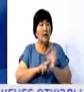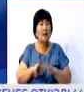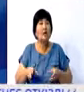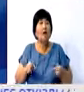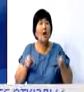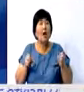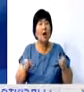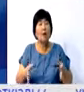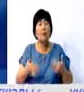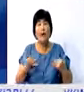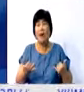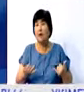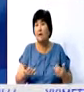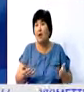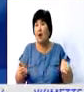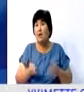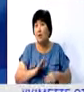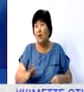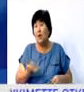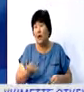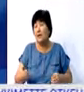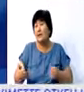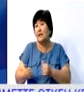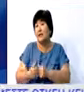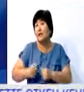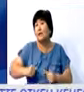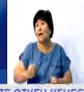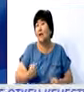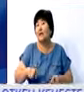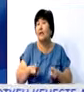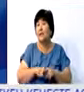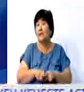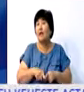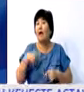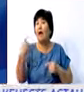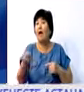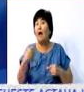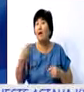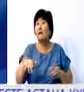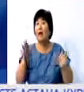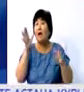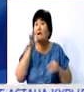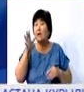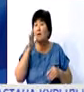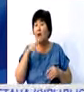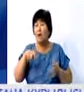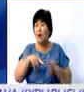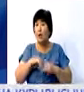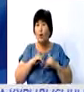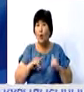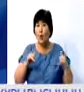қауіптің қарасы қазір азаймай тұр. Себебі жанымызға серік дейтұғын қаңғыбас салпанқұлақтар қаламызда күрт көбейген.